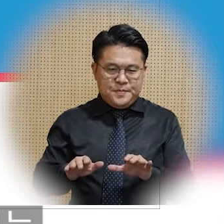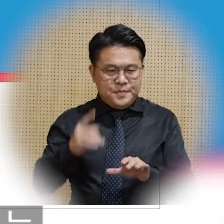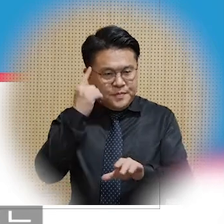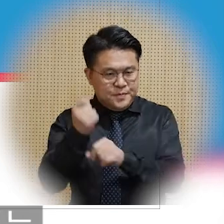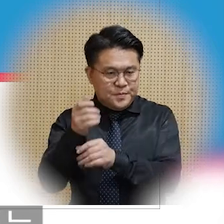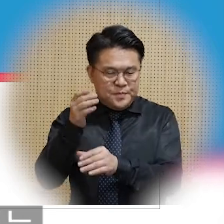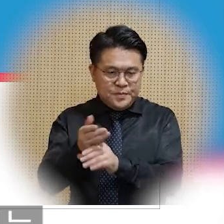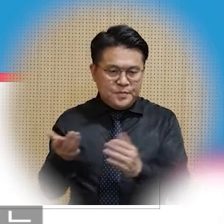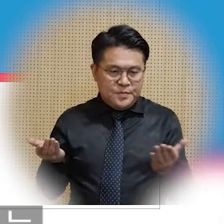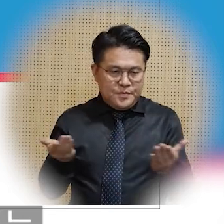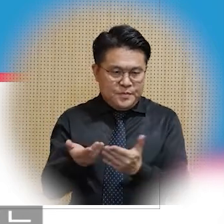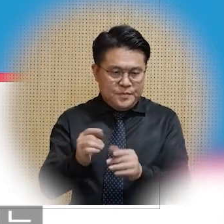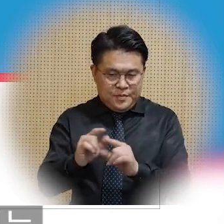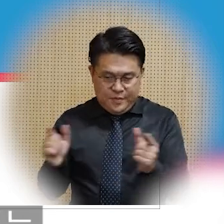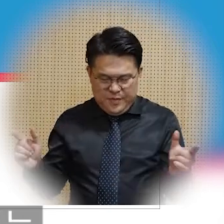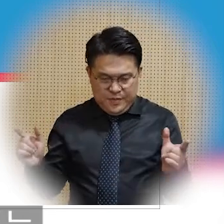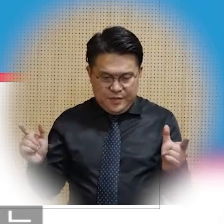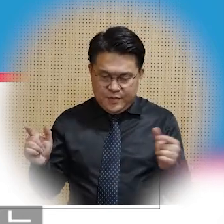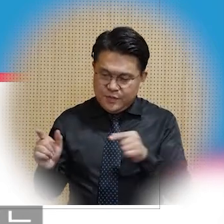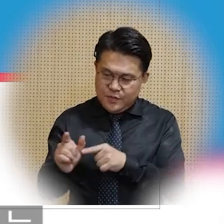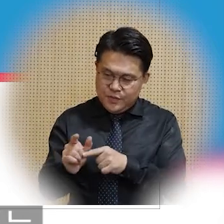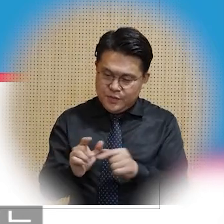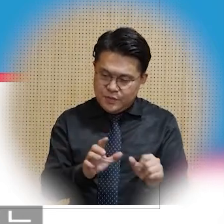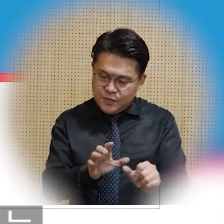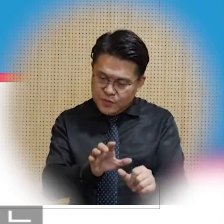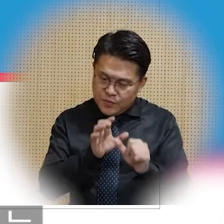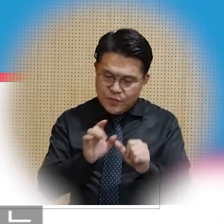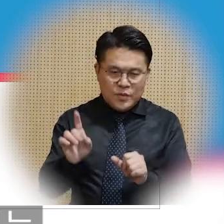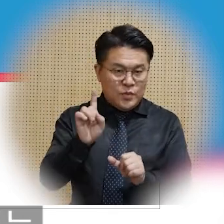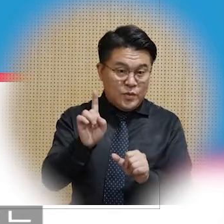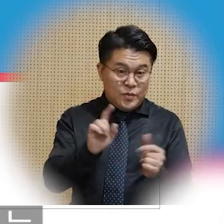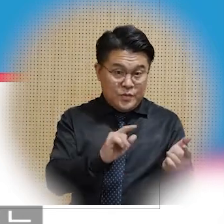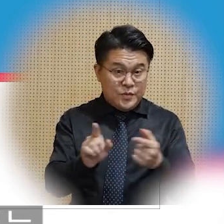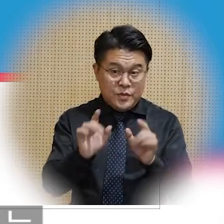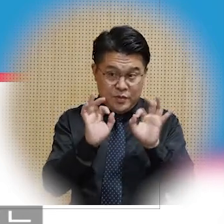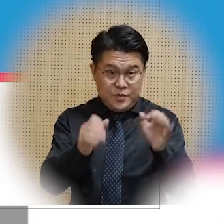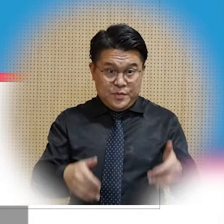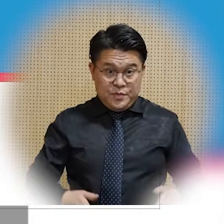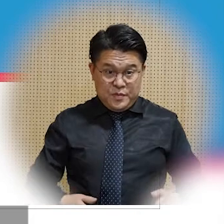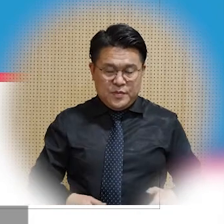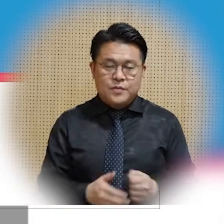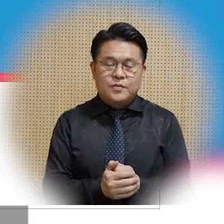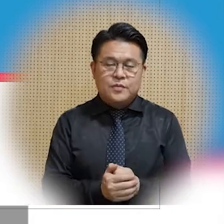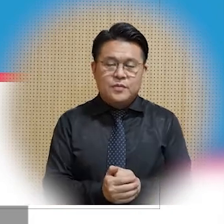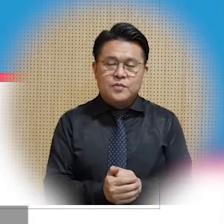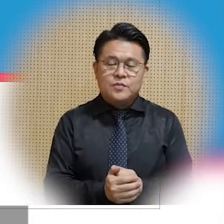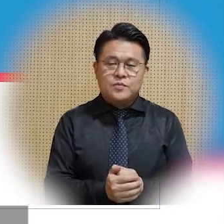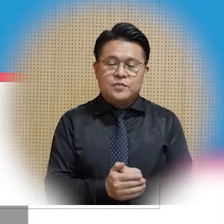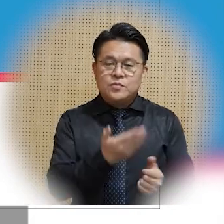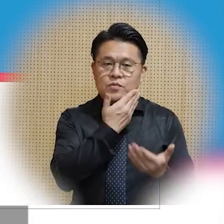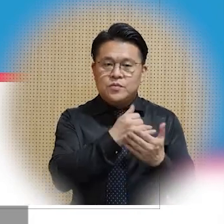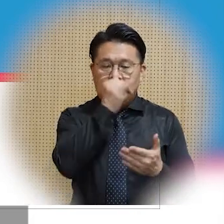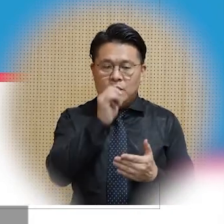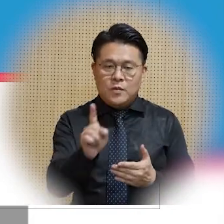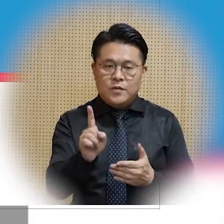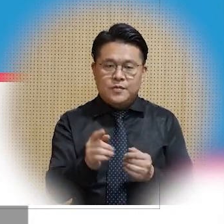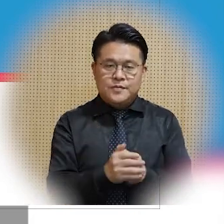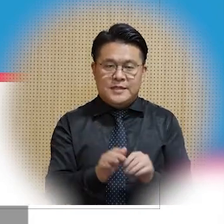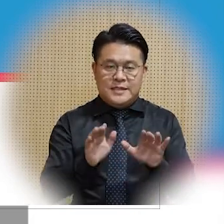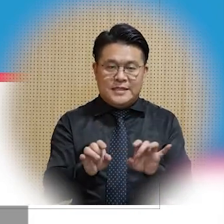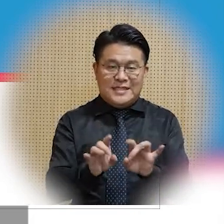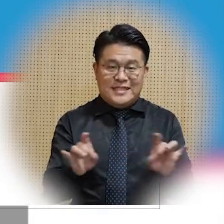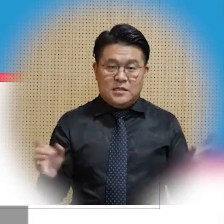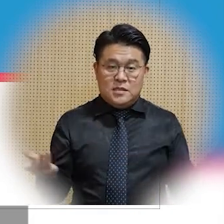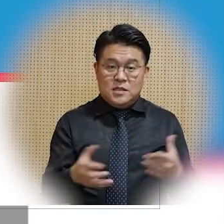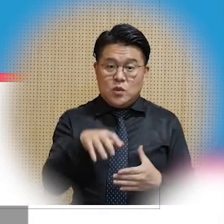개발되어 있는 직종에 어떻게 활용을 하면 좋을지 한번 좀 봐야 되는데, 일단 중요한 거는 각자